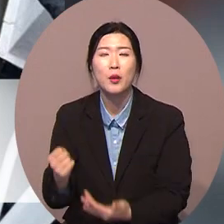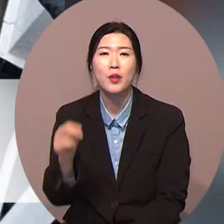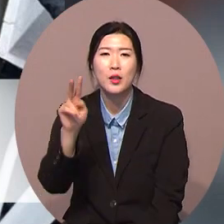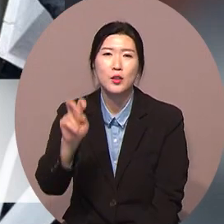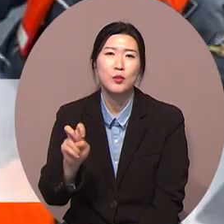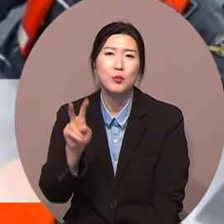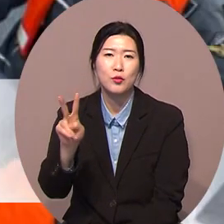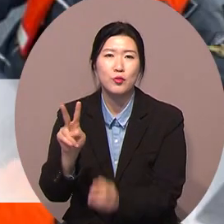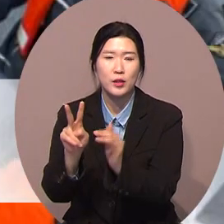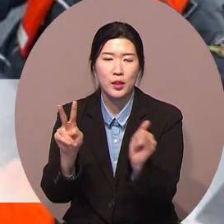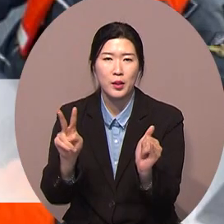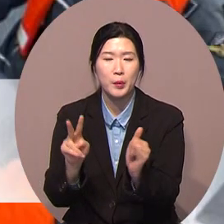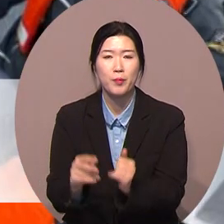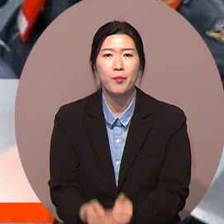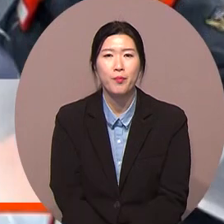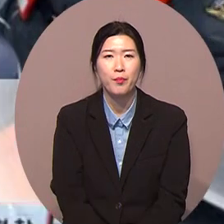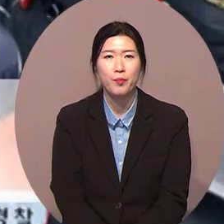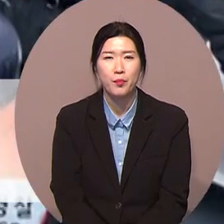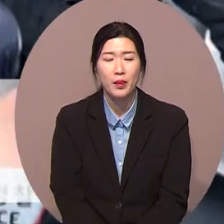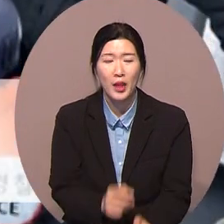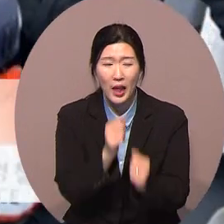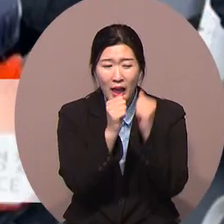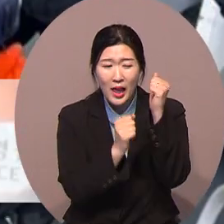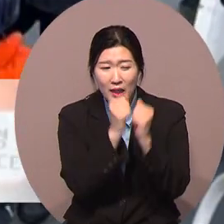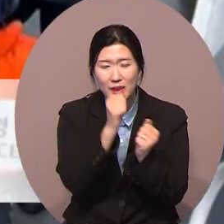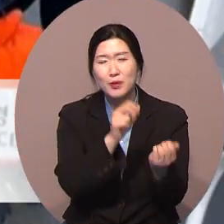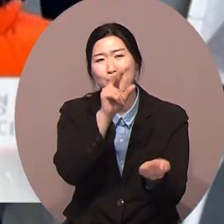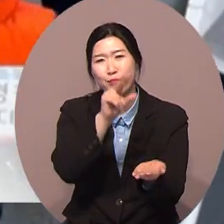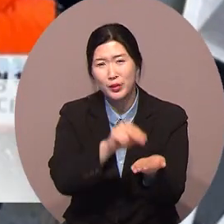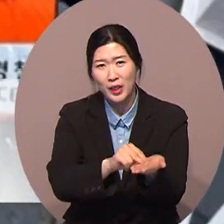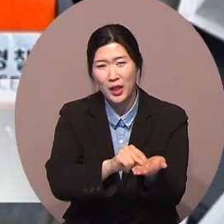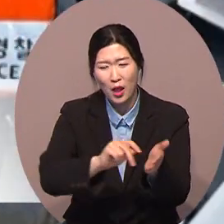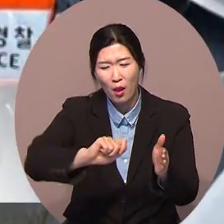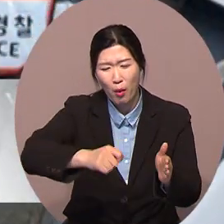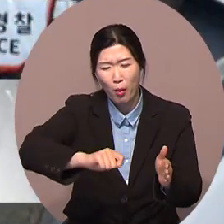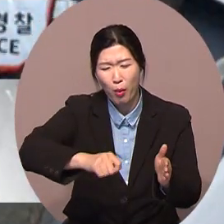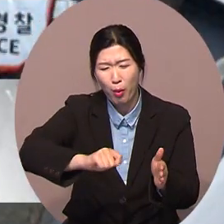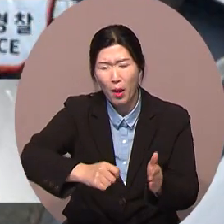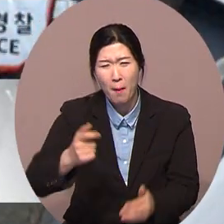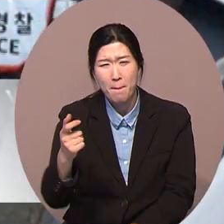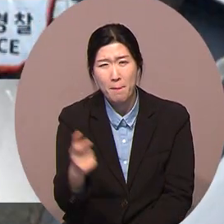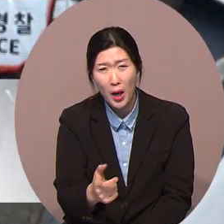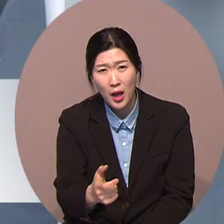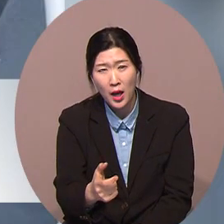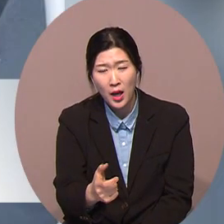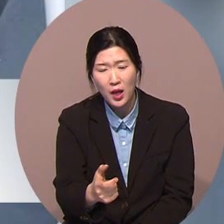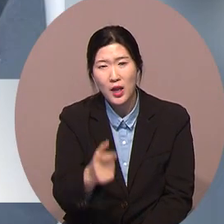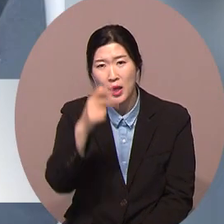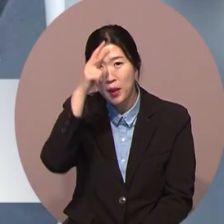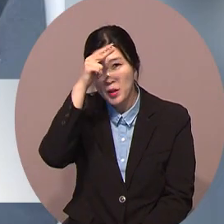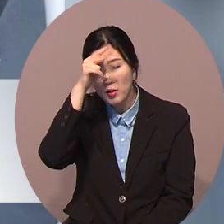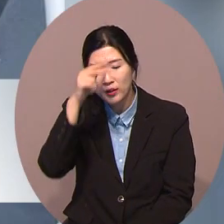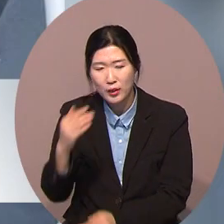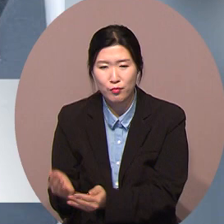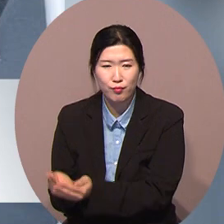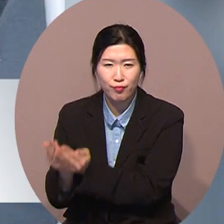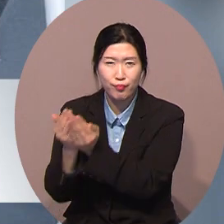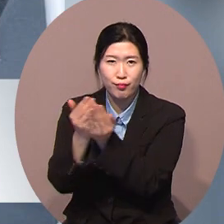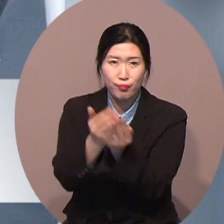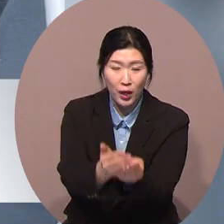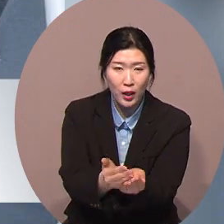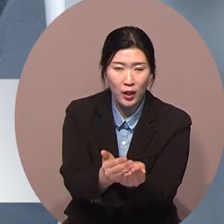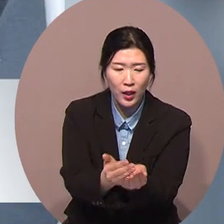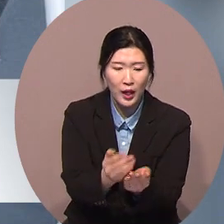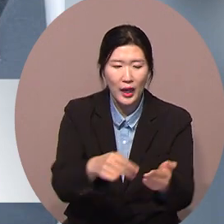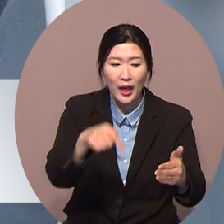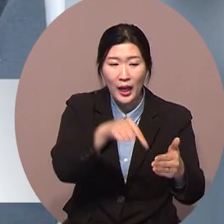해경에 의해 구조됐습니다 엔진 과열로 인해 배에 시동이 걸리지 않는다는 신고를 받고 출동한 보령 해양 경찰서는